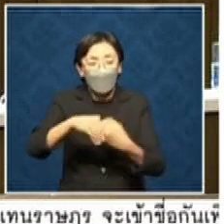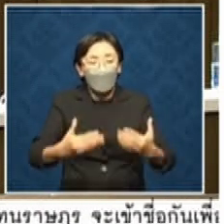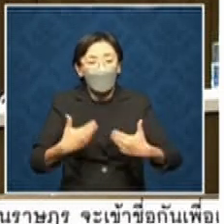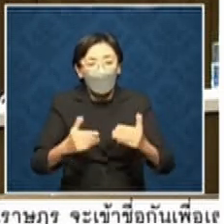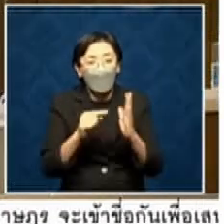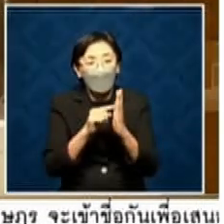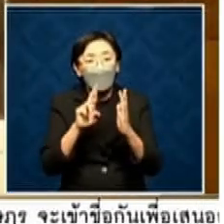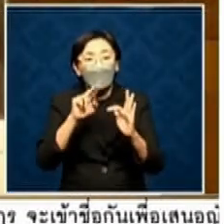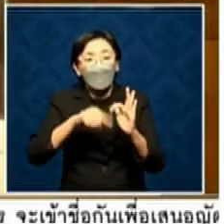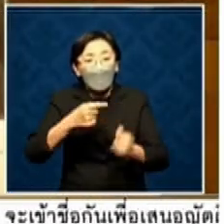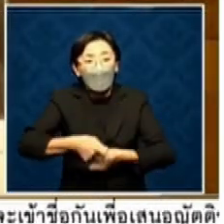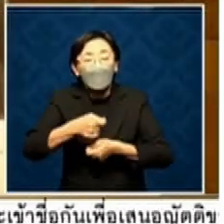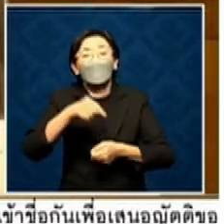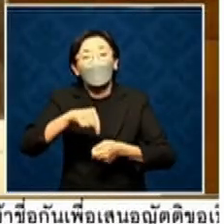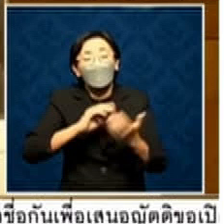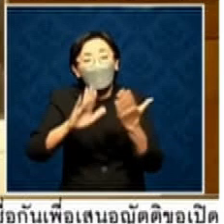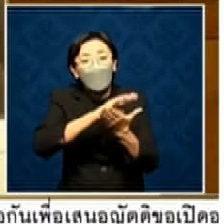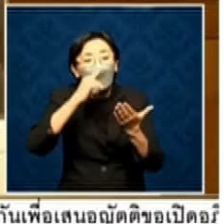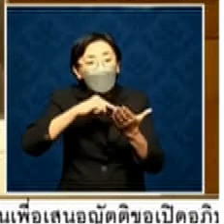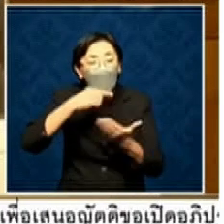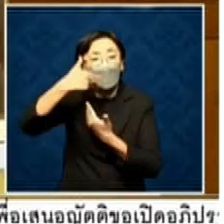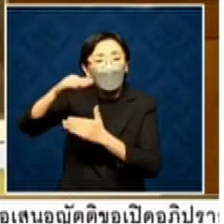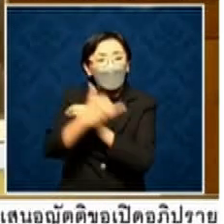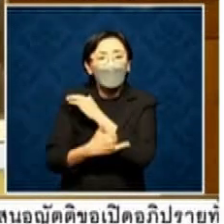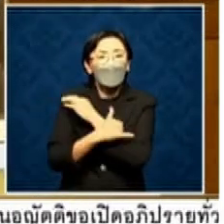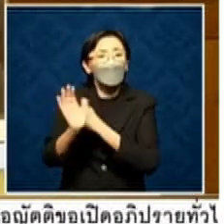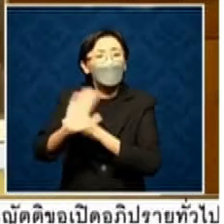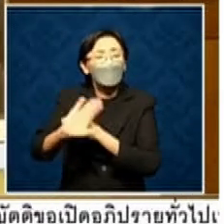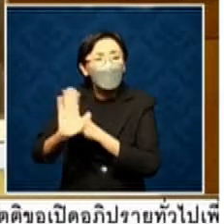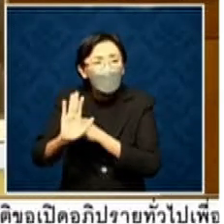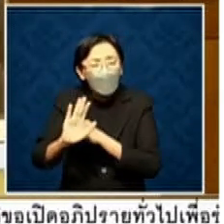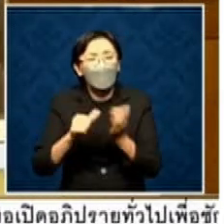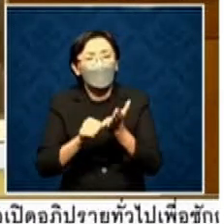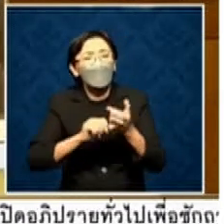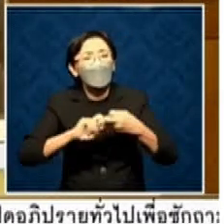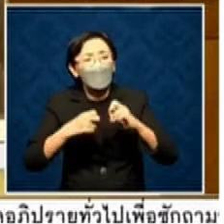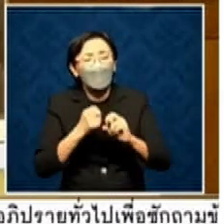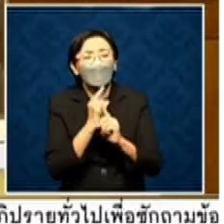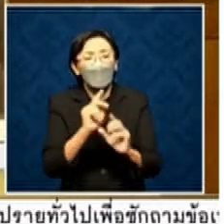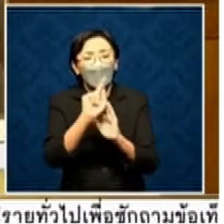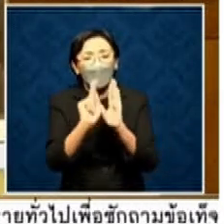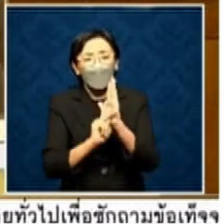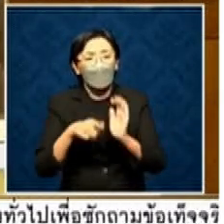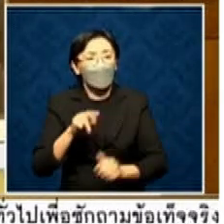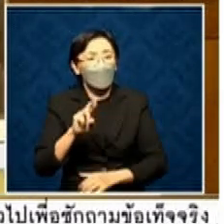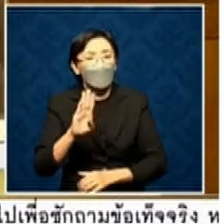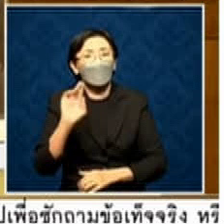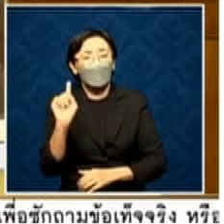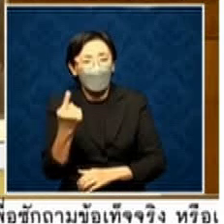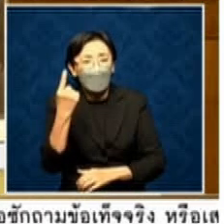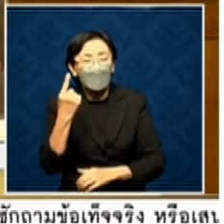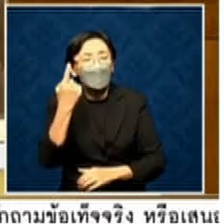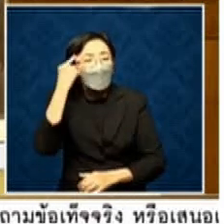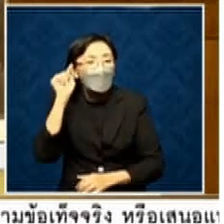ไปเป็นรัฐบาล ค่ะ แต่ว่าล้มรัฐบาลก็ได ้ ถ้าเขาเห็นรัฐบาลถ้าว่าคุณทำดีเขาจะล้มคุณทำไ ม ล้มไปชาวบ้านเขาด่าฝ่ายค้